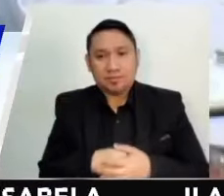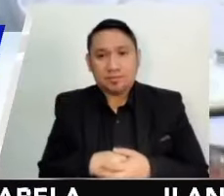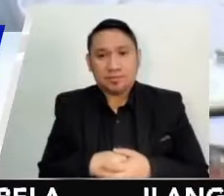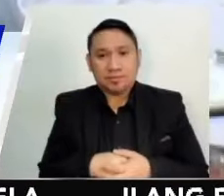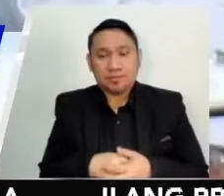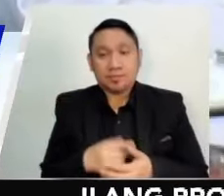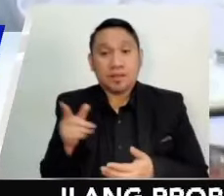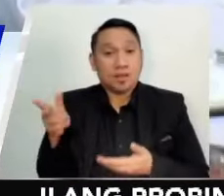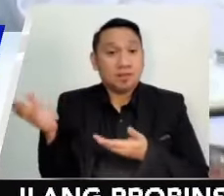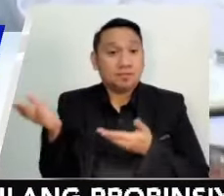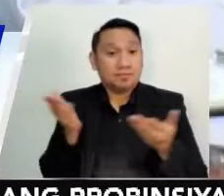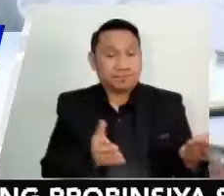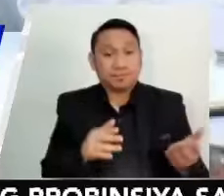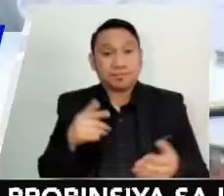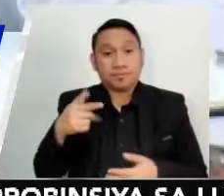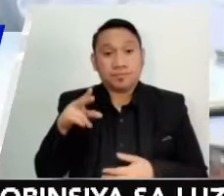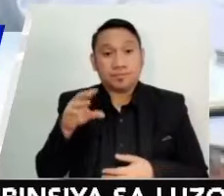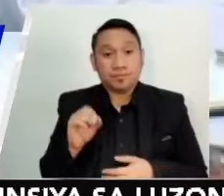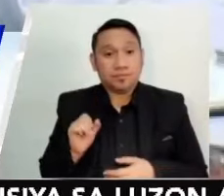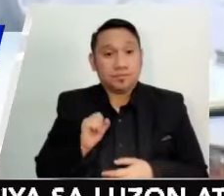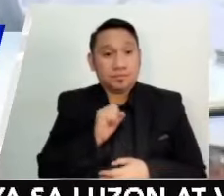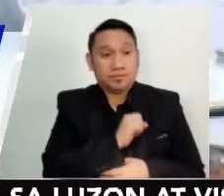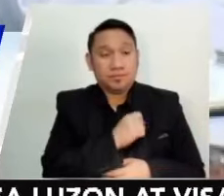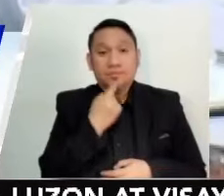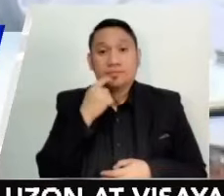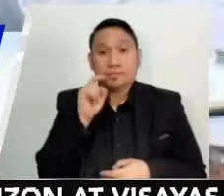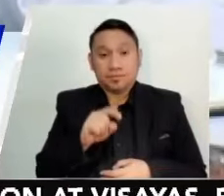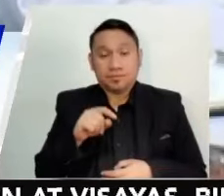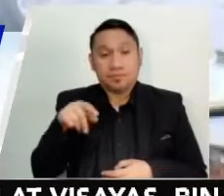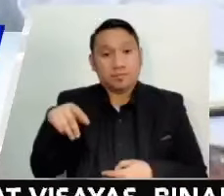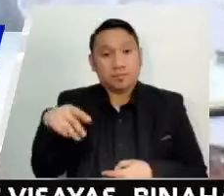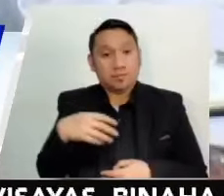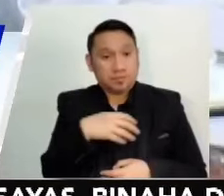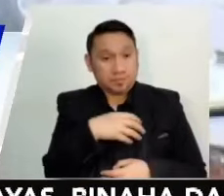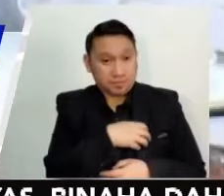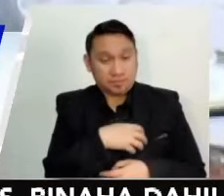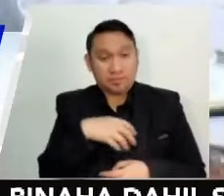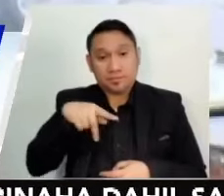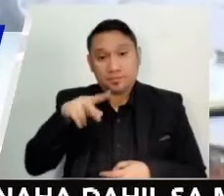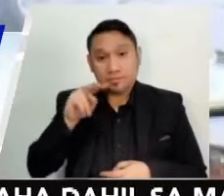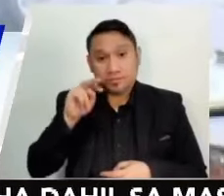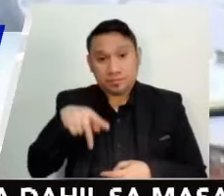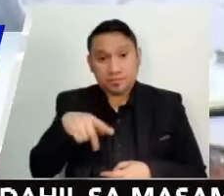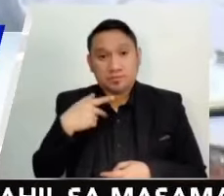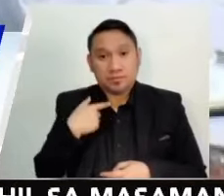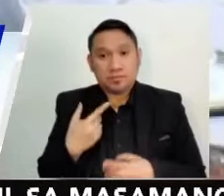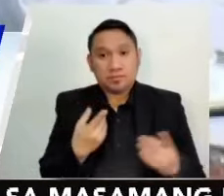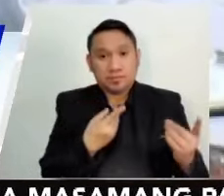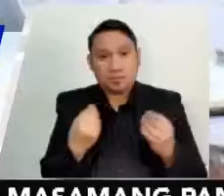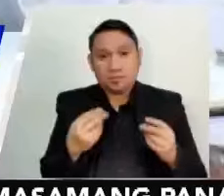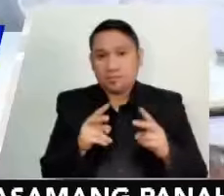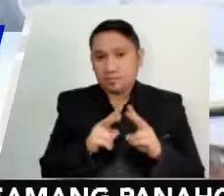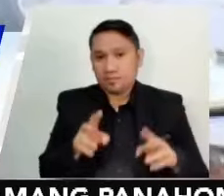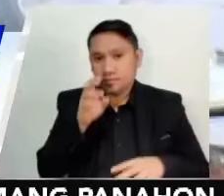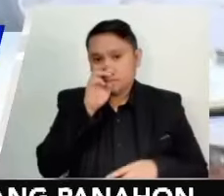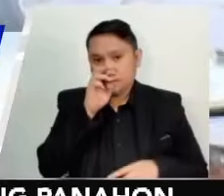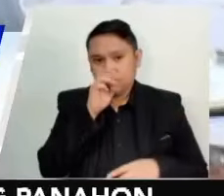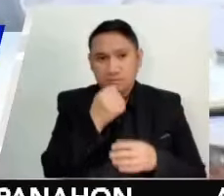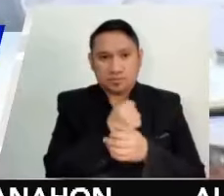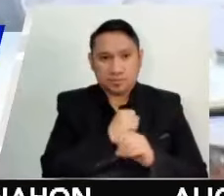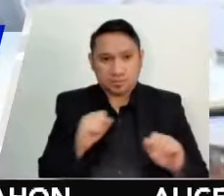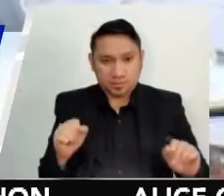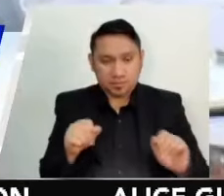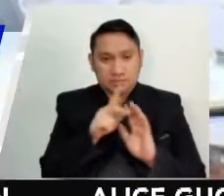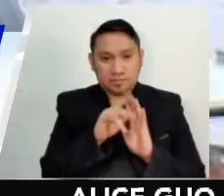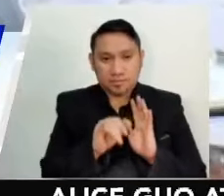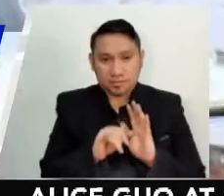Guo sa Senado. Pinag-utos din sa PNP Headquarters Support Service na magpatupad na mahigpit na security protocol. Tulad ng nakarang linggo, inaasahan